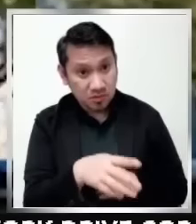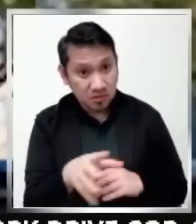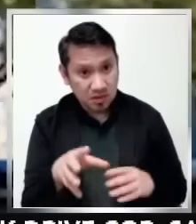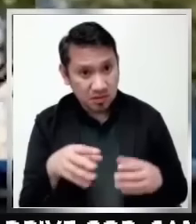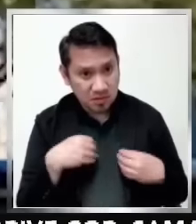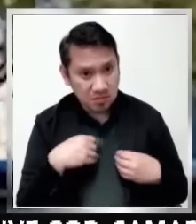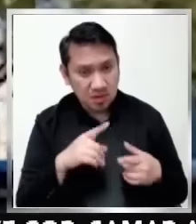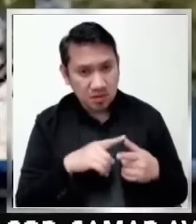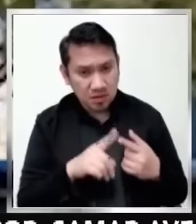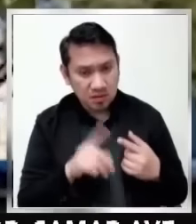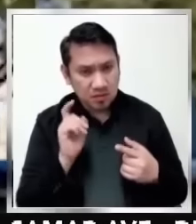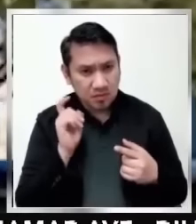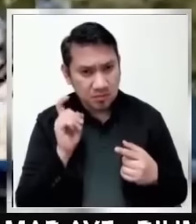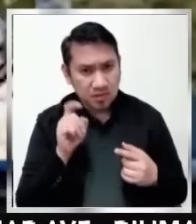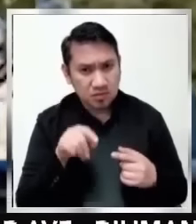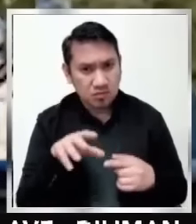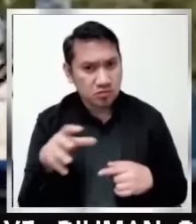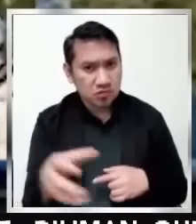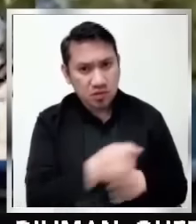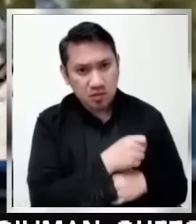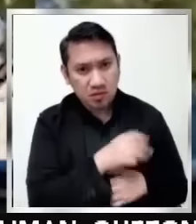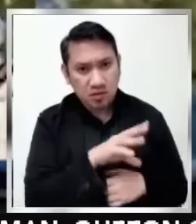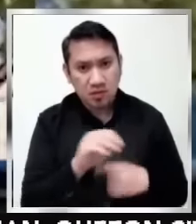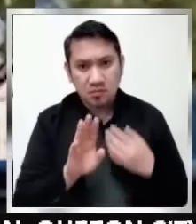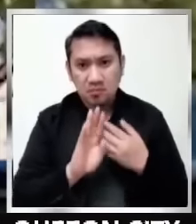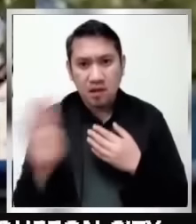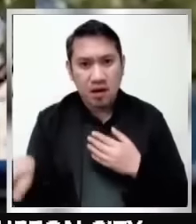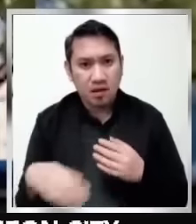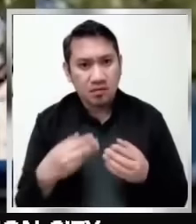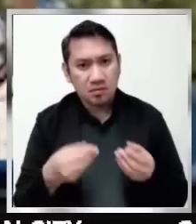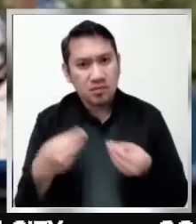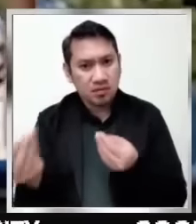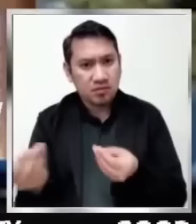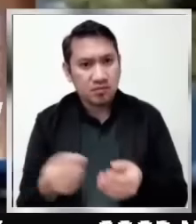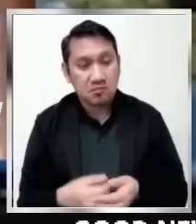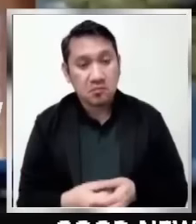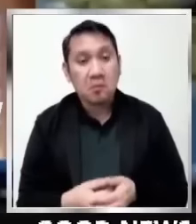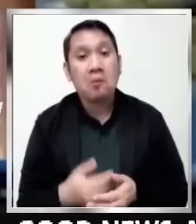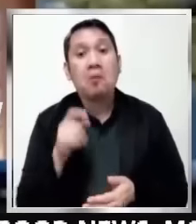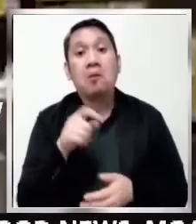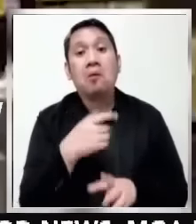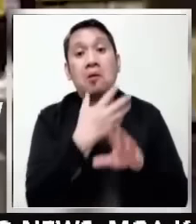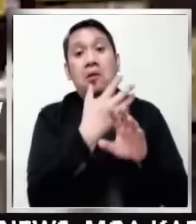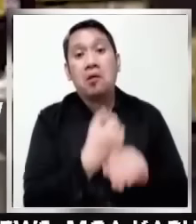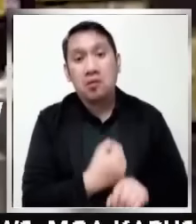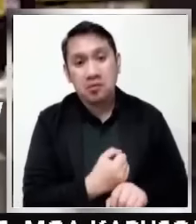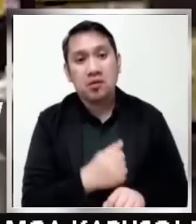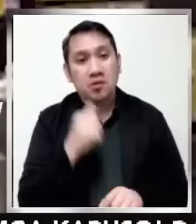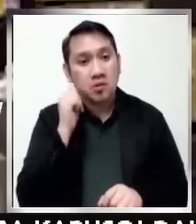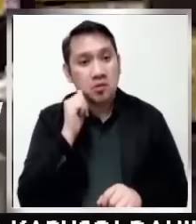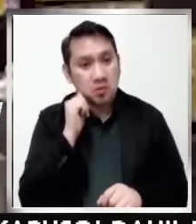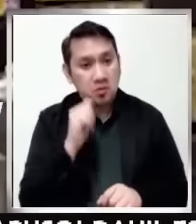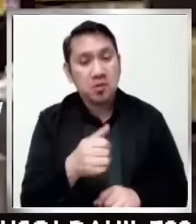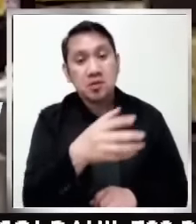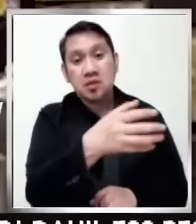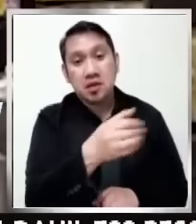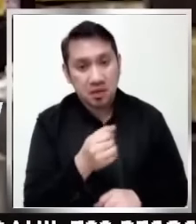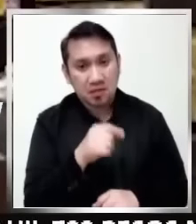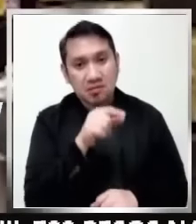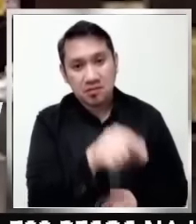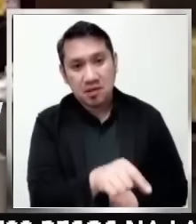Agad daw itong kinuha ni Rocky at ibinigay sa kanya. At mula noon, nasanay na raw si Rocky na maging tagakuha ng mga parcel